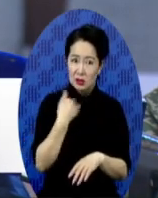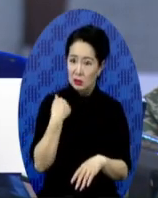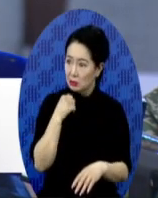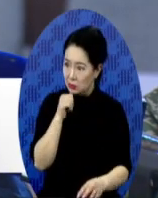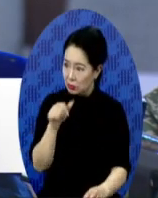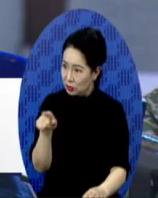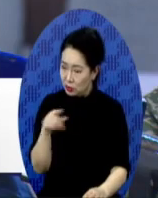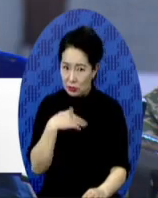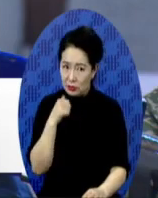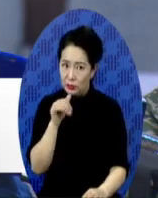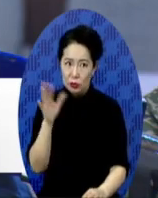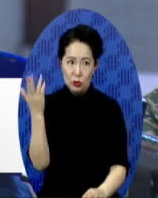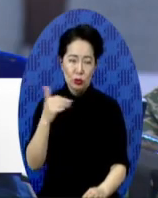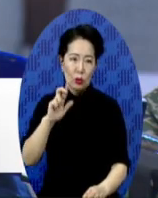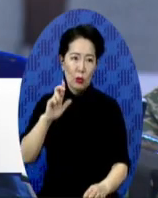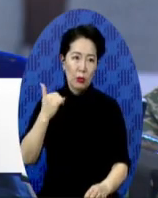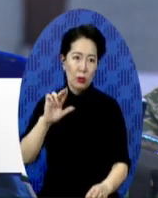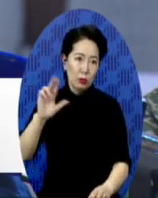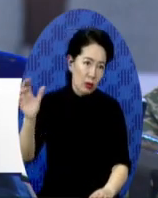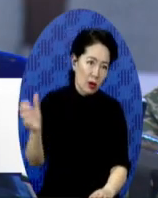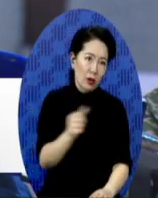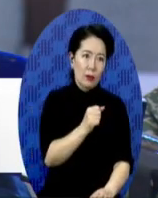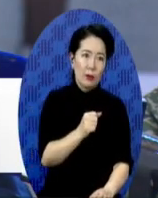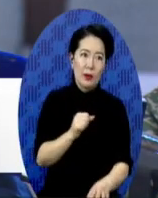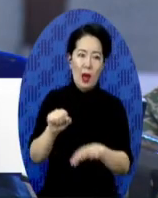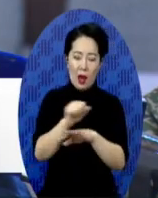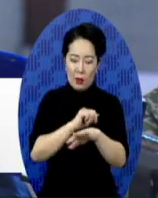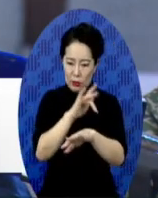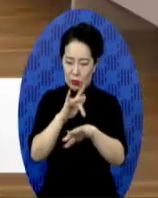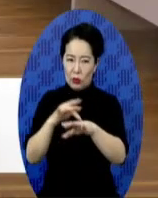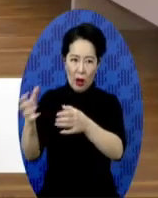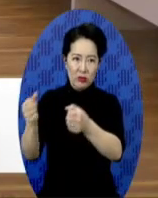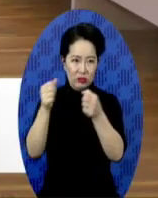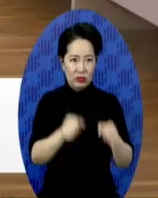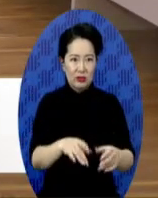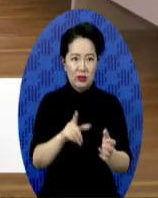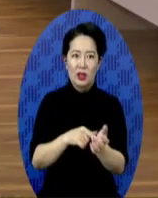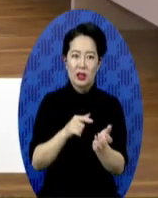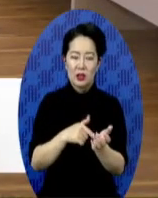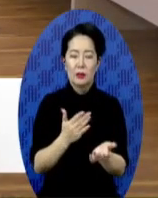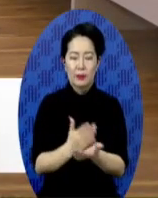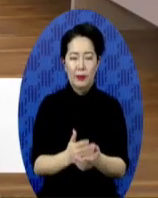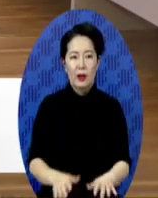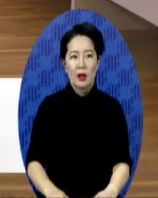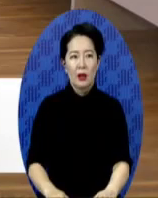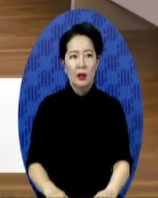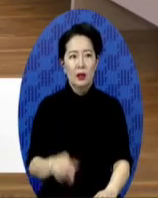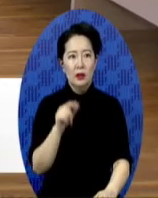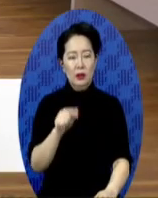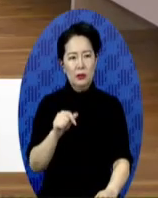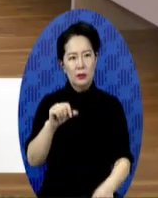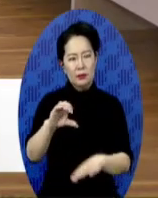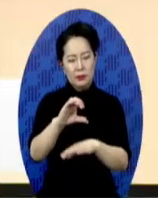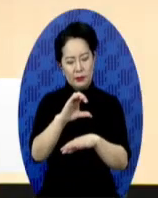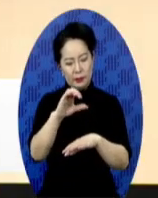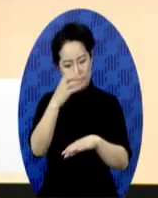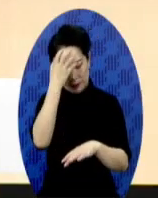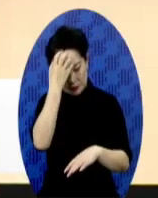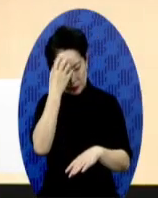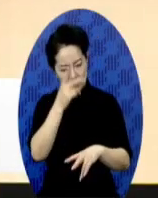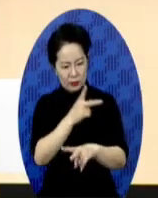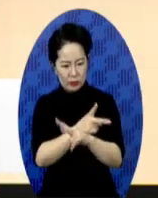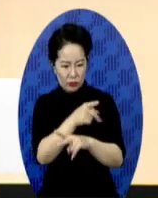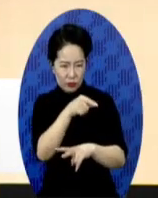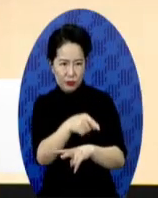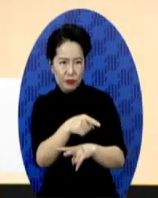бол хотруу юм уу аймгийн төв рүү явуулах үйл ажиллагаа хиймээр байна одоо. Засгийн газраас цаашдаа уулуурхан салбарт хууль зөрчин